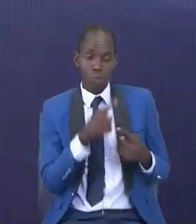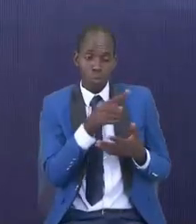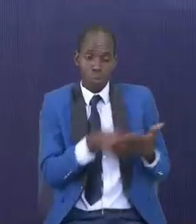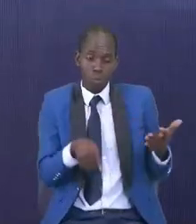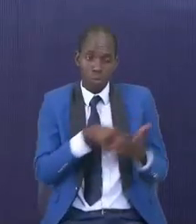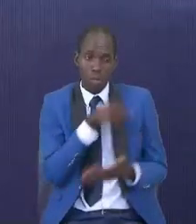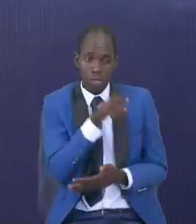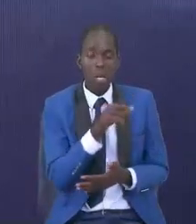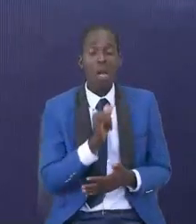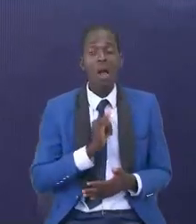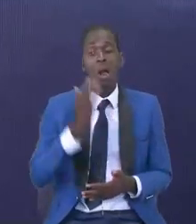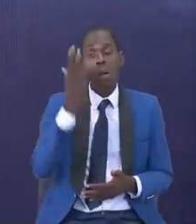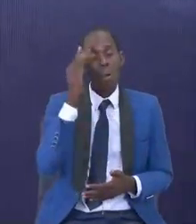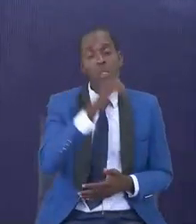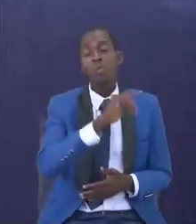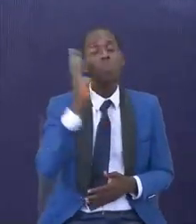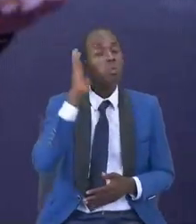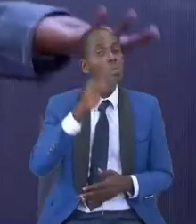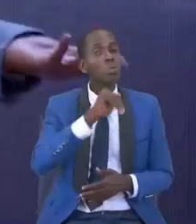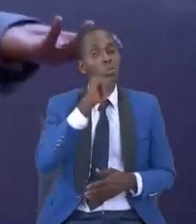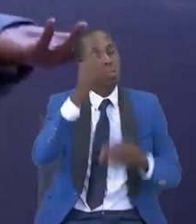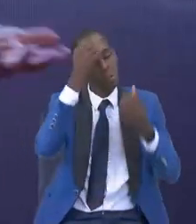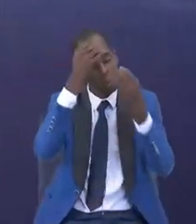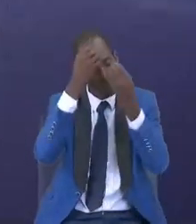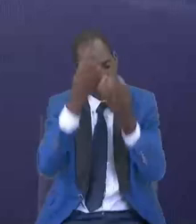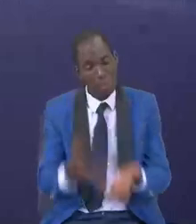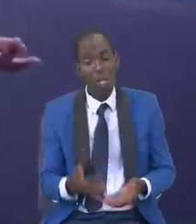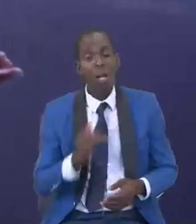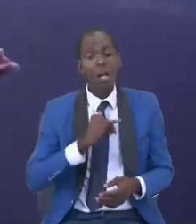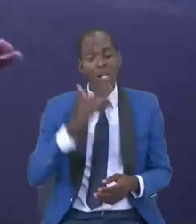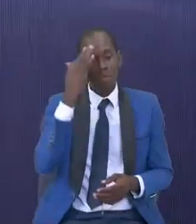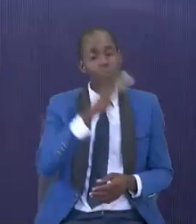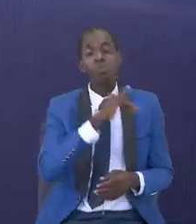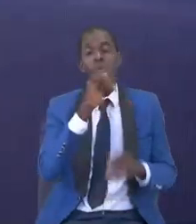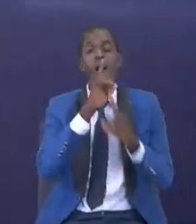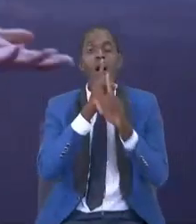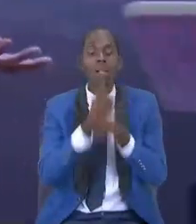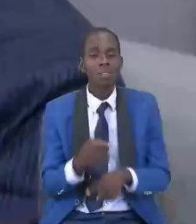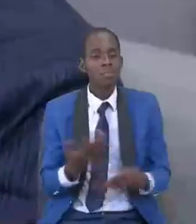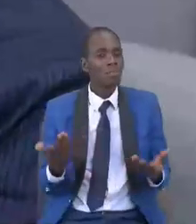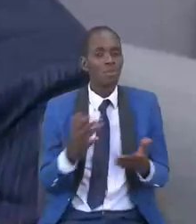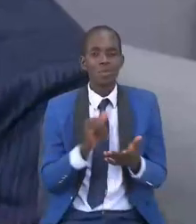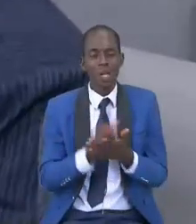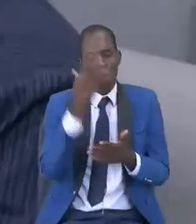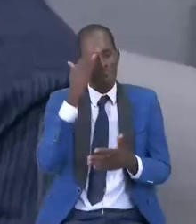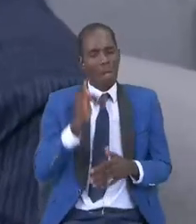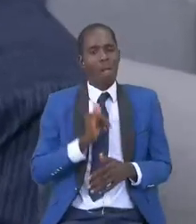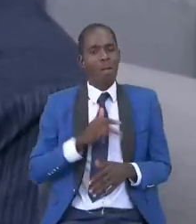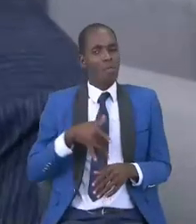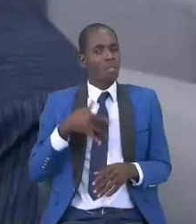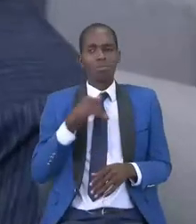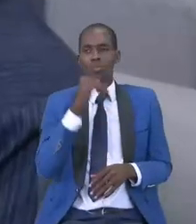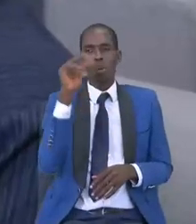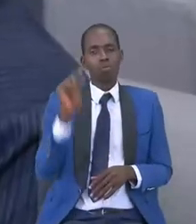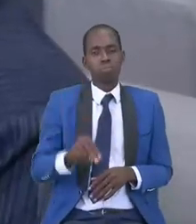ça, je sais qu'il ne va pas écouter, je sais, il ne va pas répondre. Alors, pourquoi alors